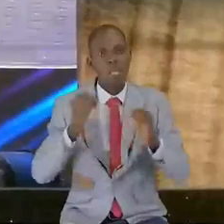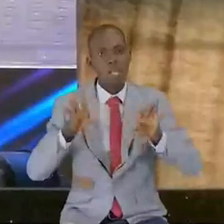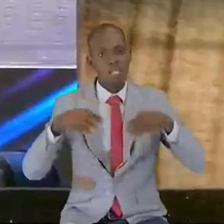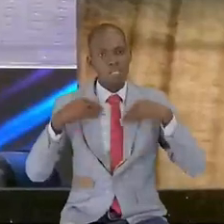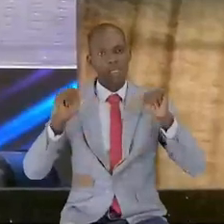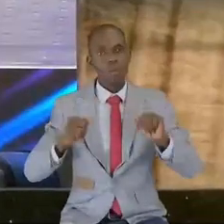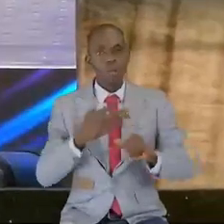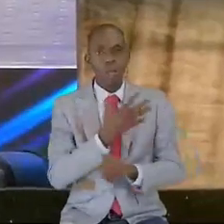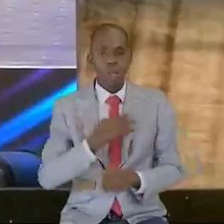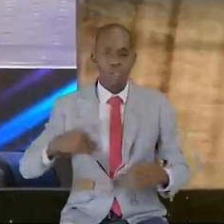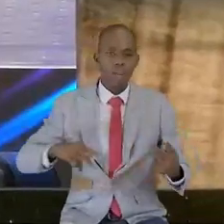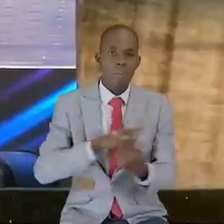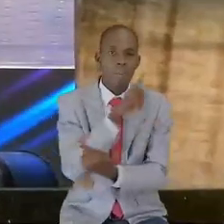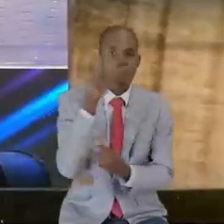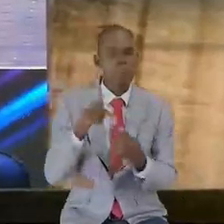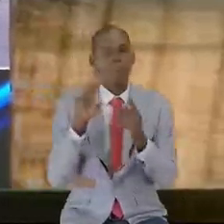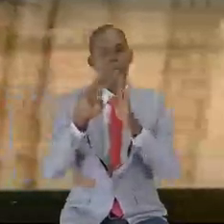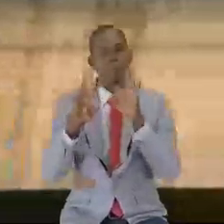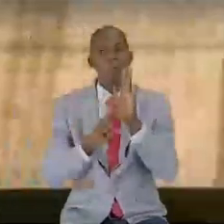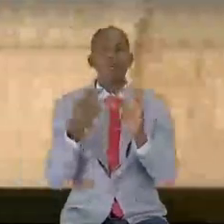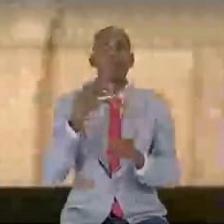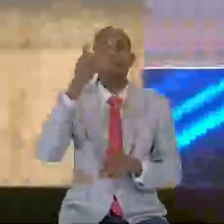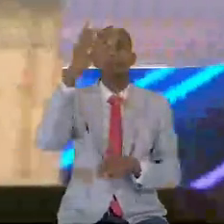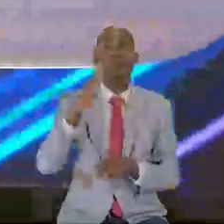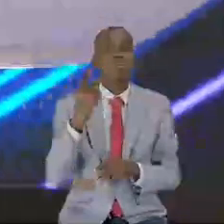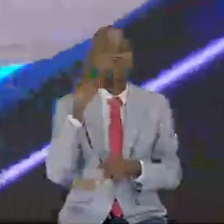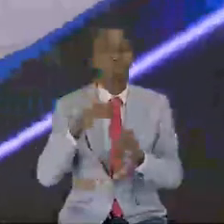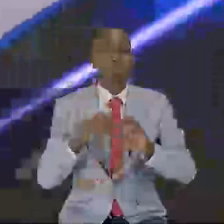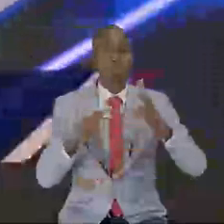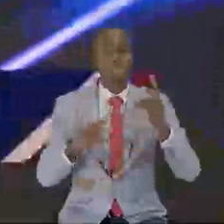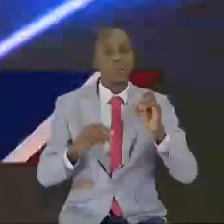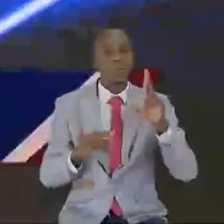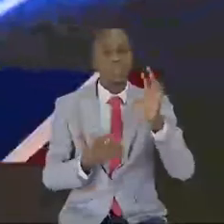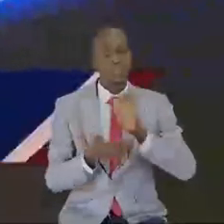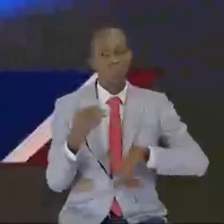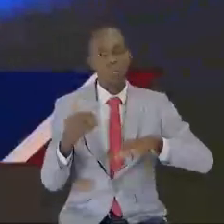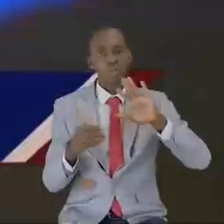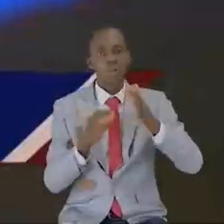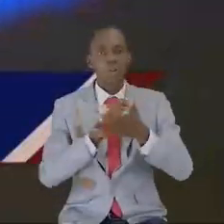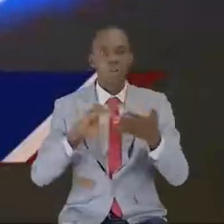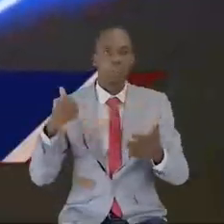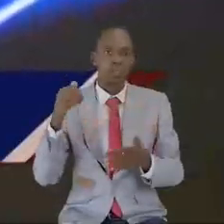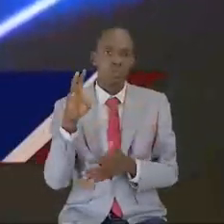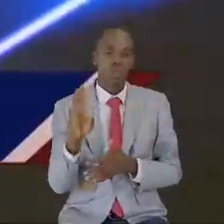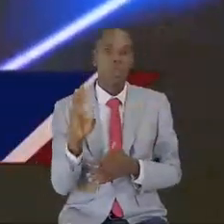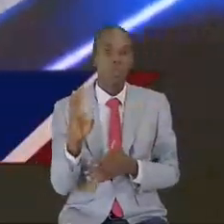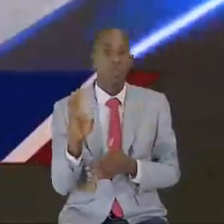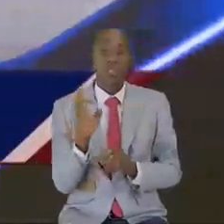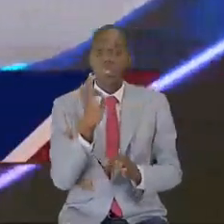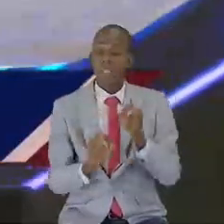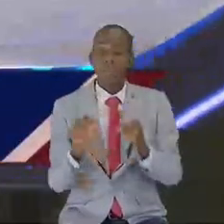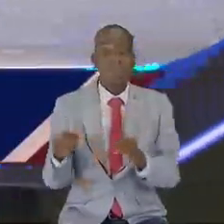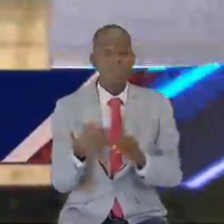Afin que vous discerniez quelle est la volonté de Dieu. 2 Corinthiens chapitre 5, verset 17.